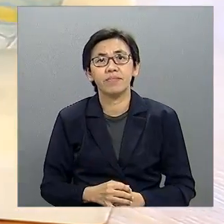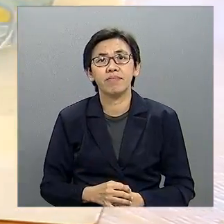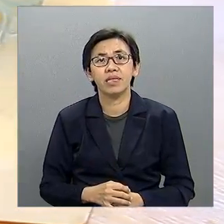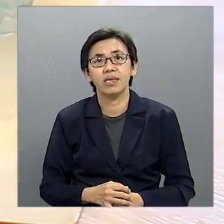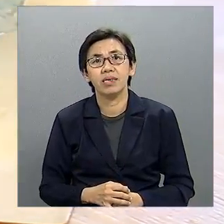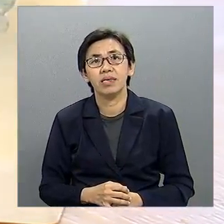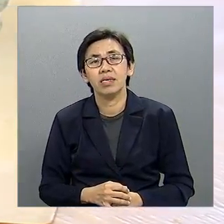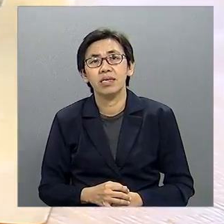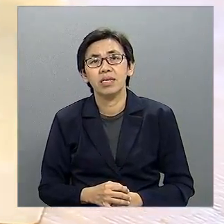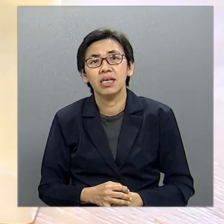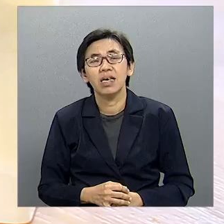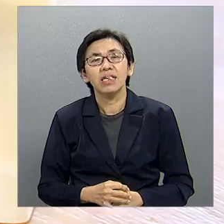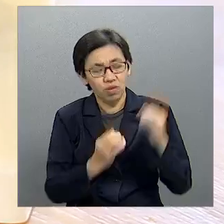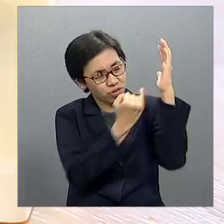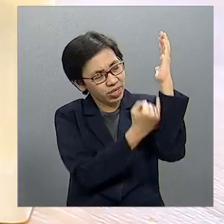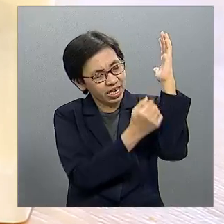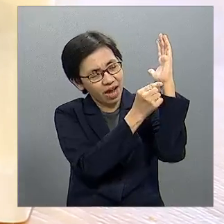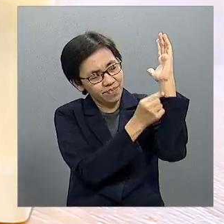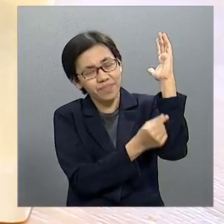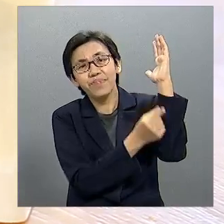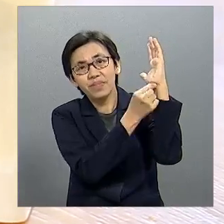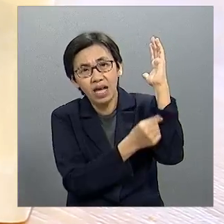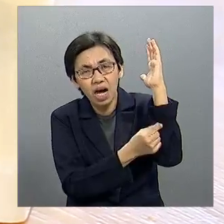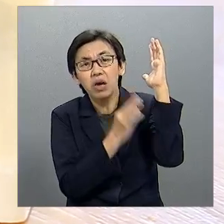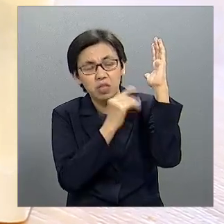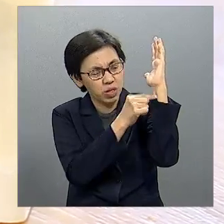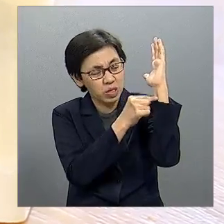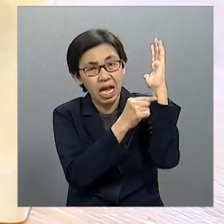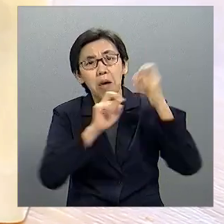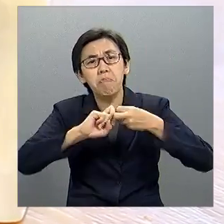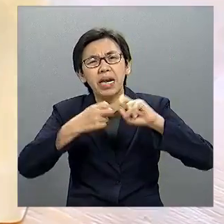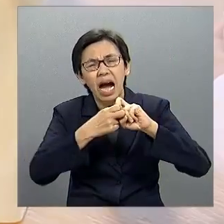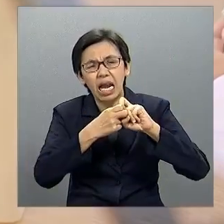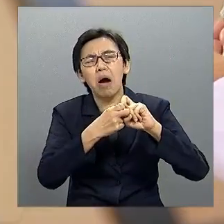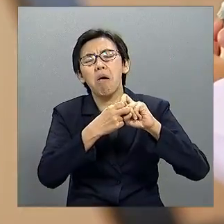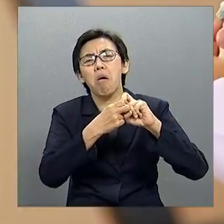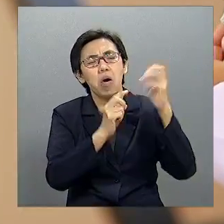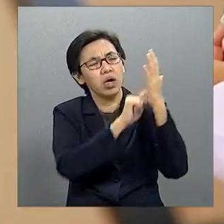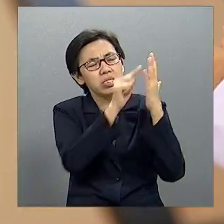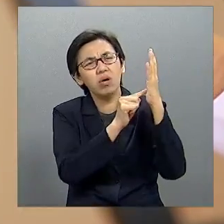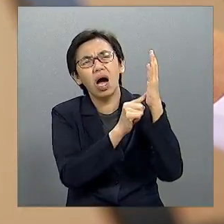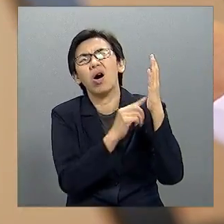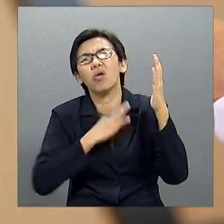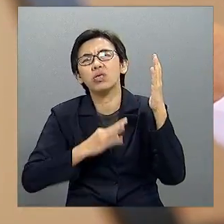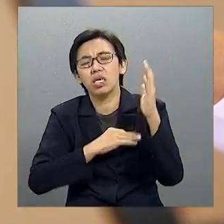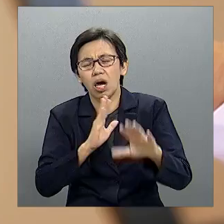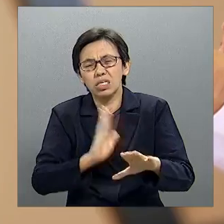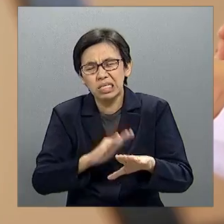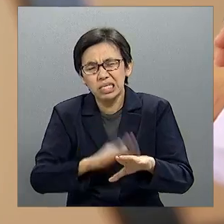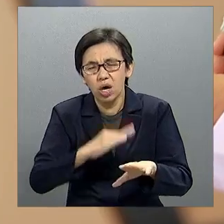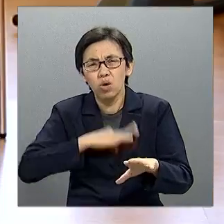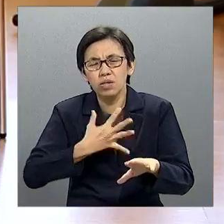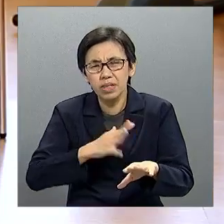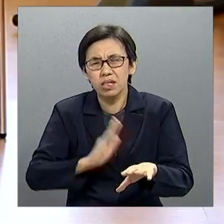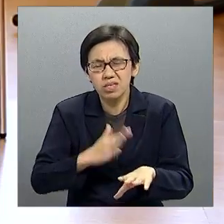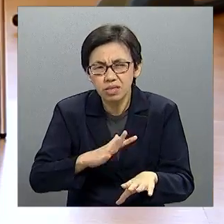นเอ็นต่าง ๆ แสดงว่าถ้าหากว่ามันเกิดปัญหาตรงนี้ขึ้นมันก็จะไปบีบตรงเส้นประสาททำให้เรารู้สึกชา ถูกต้องถูกต้องเลยนะครับถูก